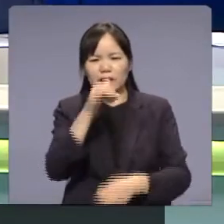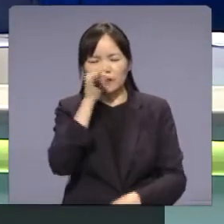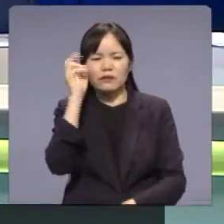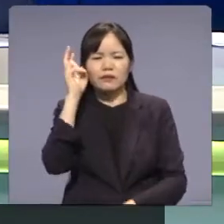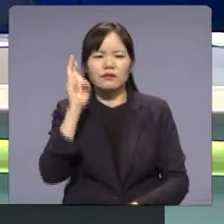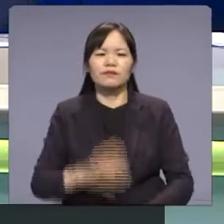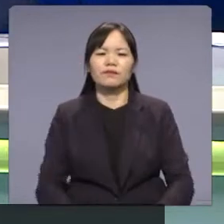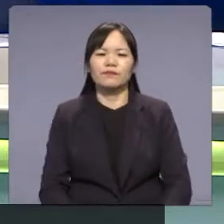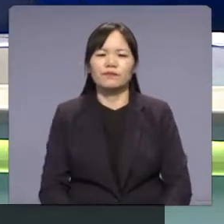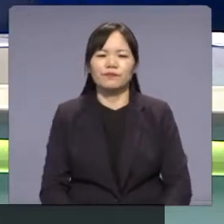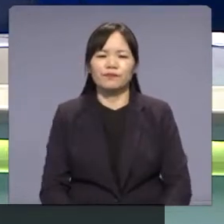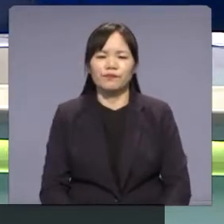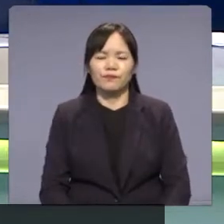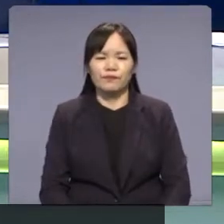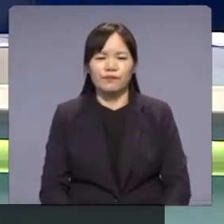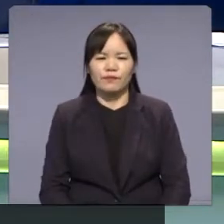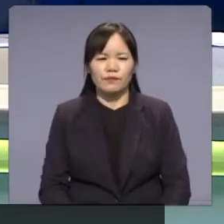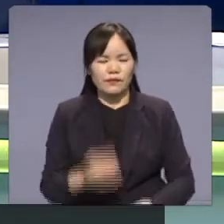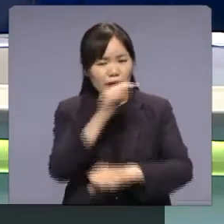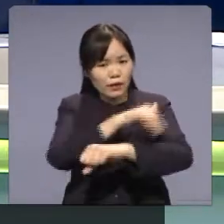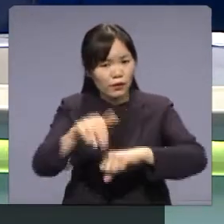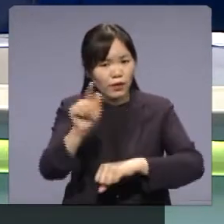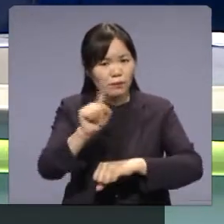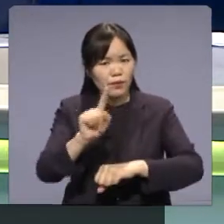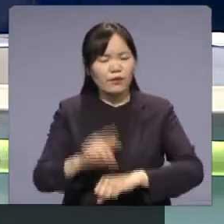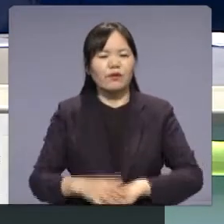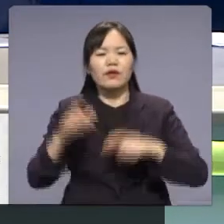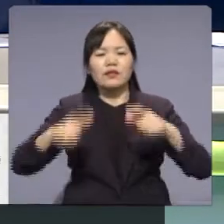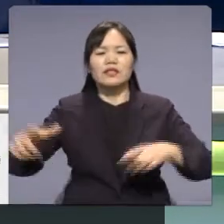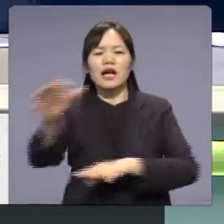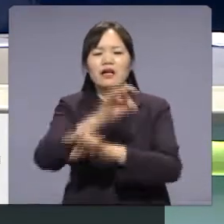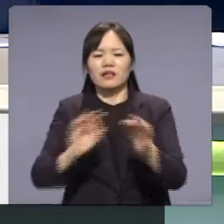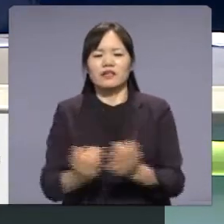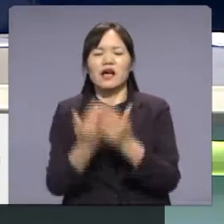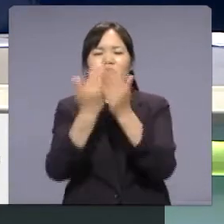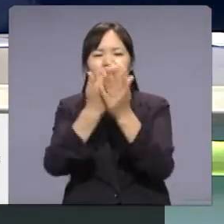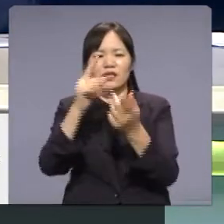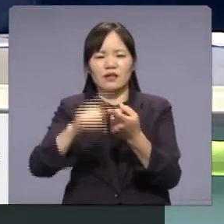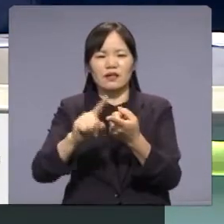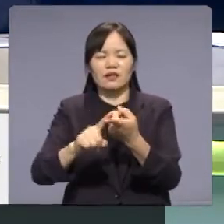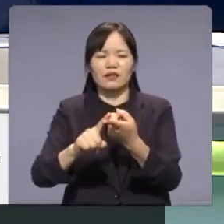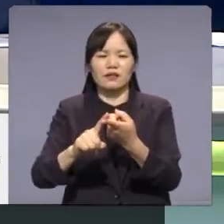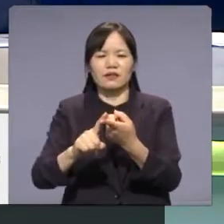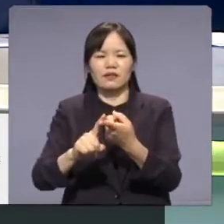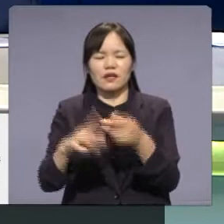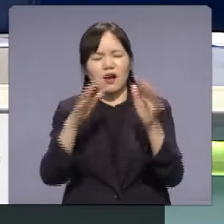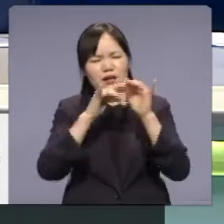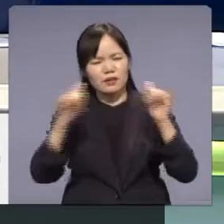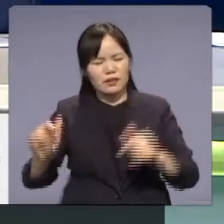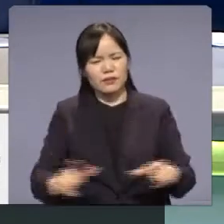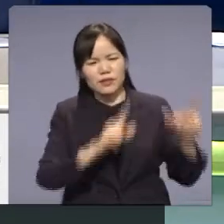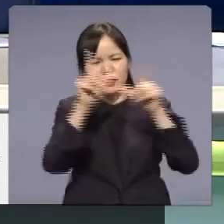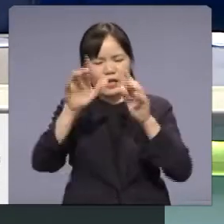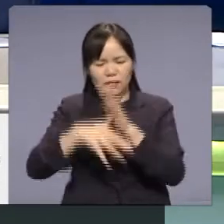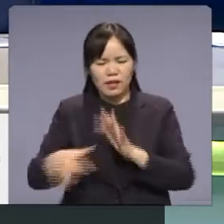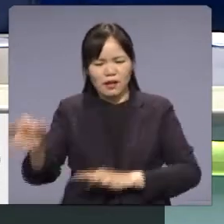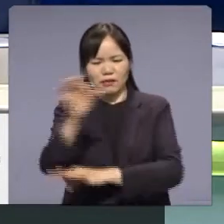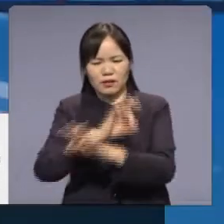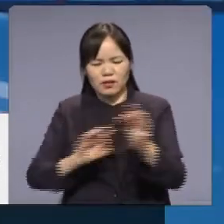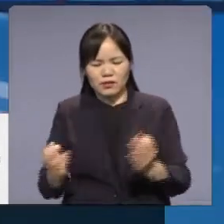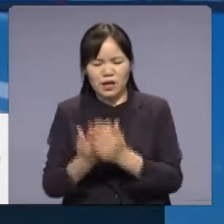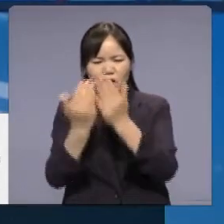네. 어떤 보관들 가지고 계실까요? 지역경제 활성화 부분은 사실은 사람들이 살아가는 데 경제 활성화가